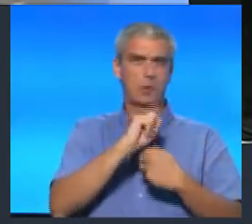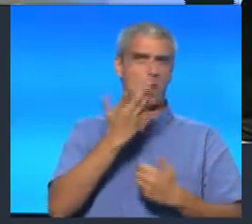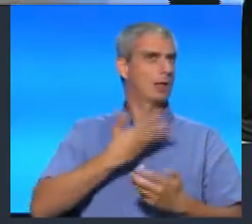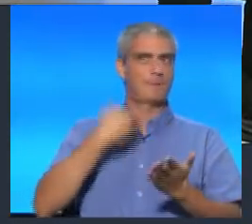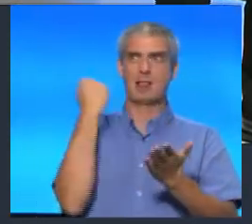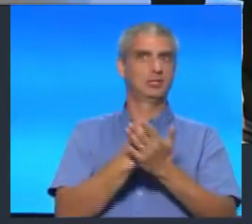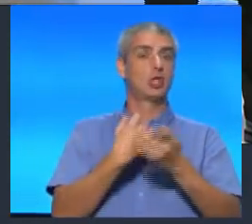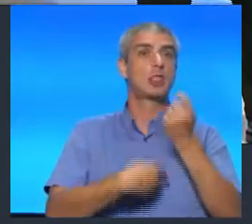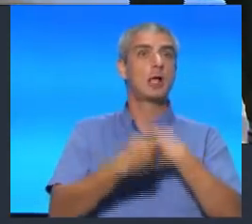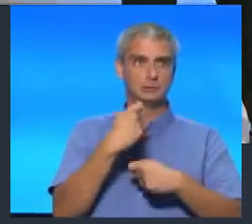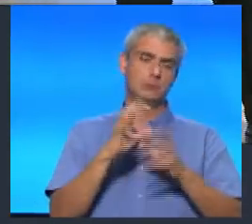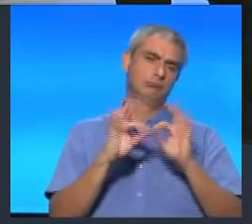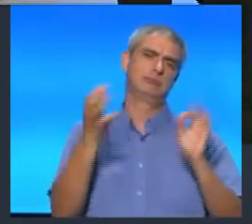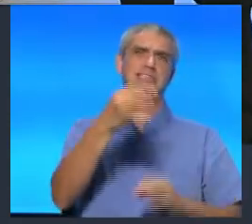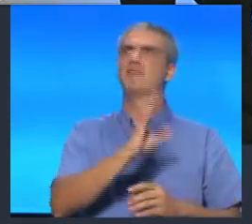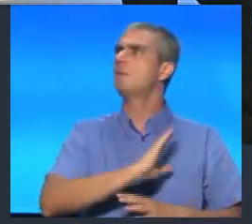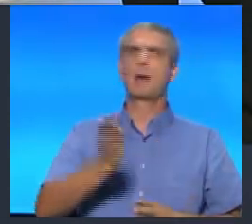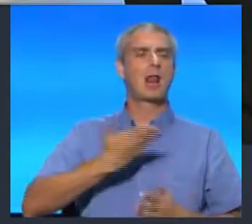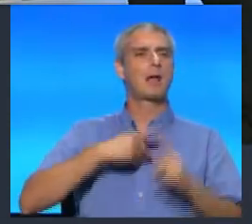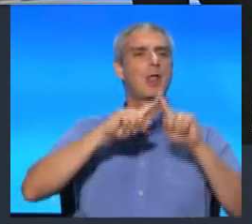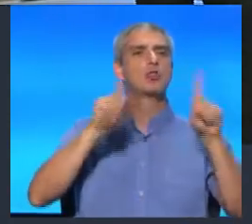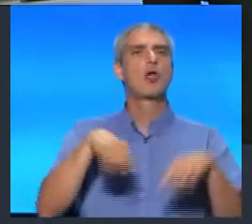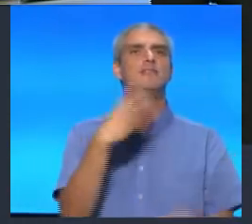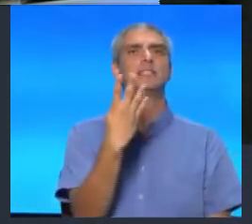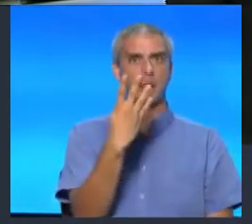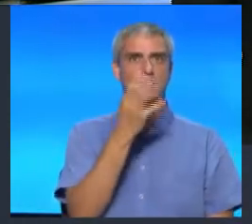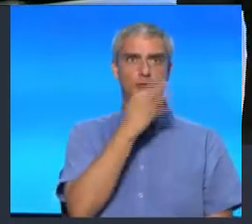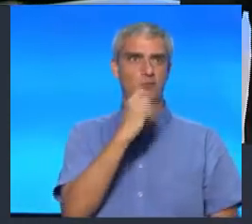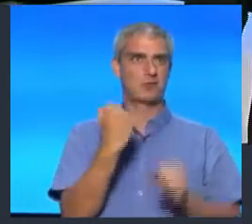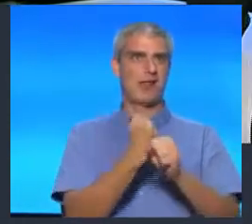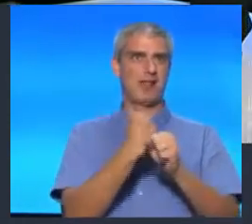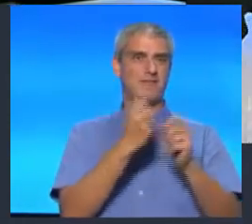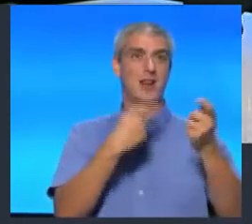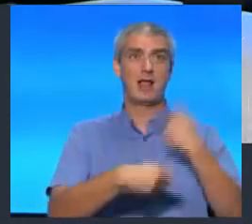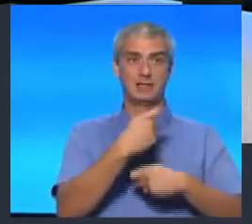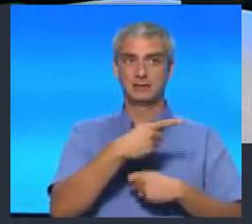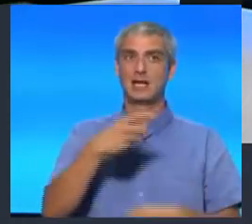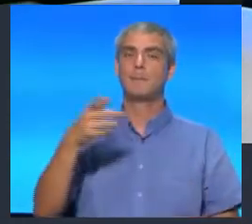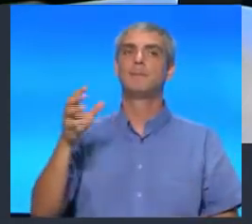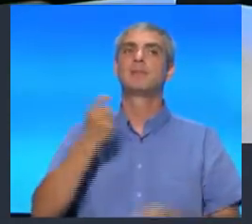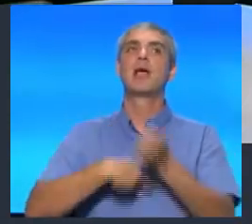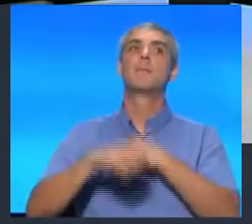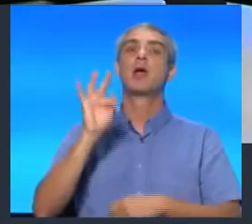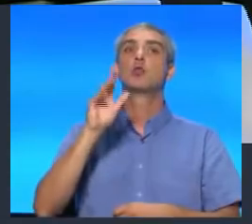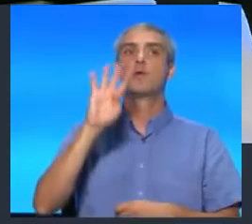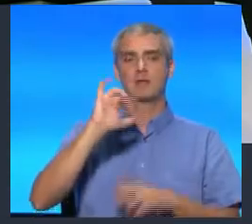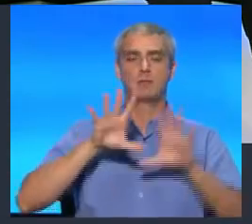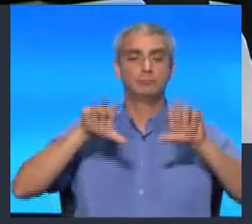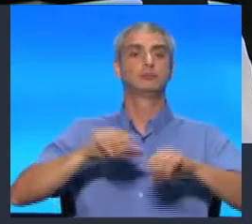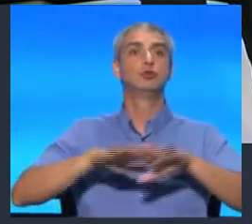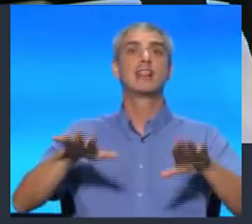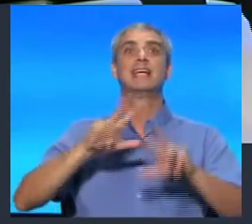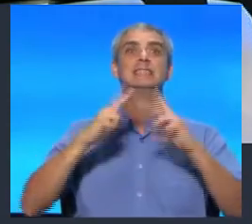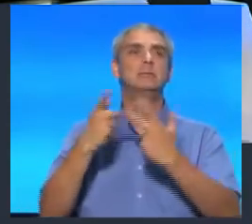רישיון עסק ופתחה את הסניף בלי לקבל טופס 4 שמאפשר להפעיל אותו. מבאר טוביה, החברה הואשמה שהשתלטה על שטח ציבורי,